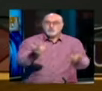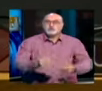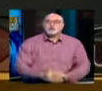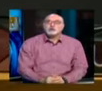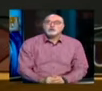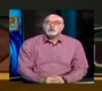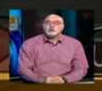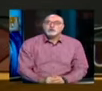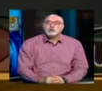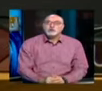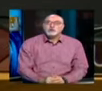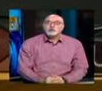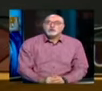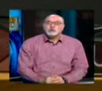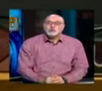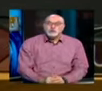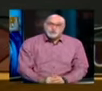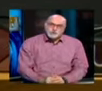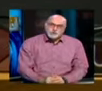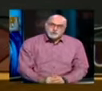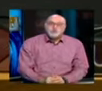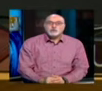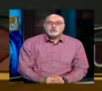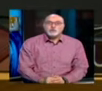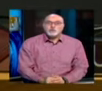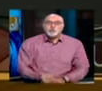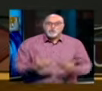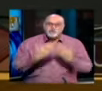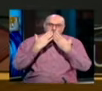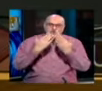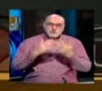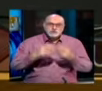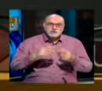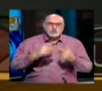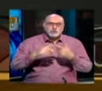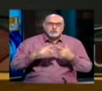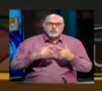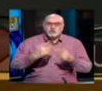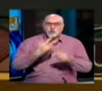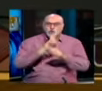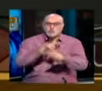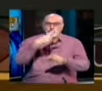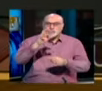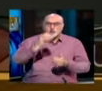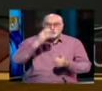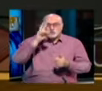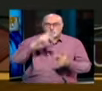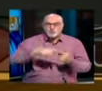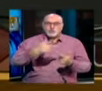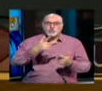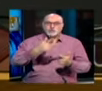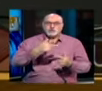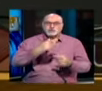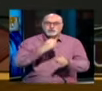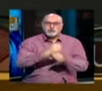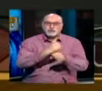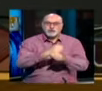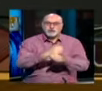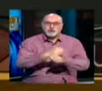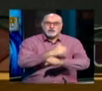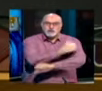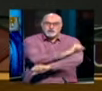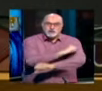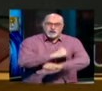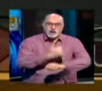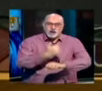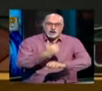الإحاطة هذه. نشكر وكيل الأمين العام لشؤون الإنسانية وللإغاثة الطارئة السيد مارتن